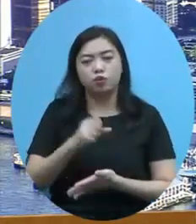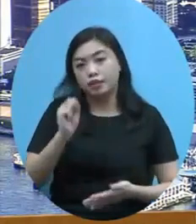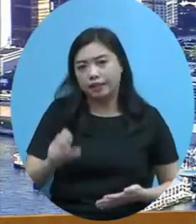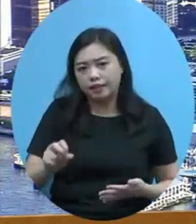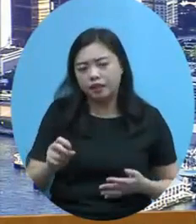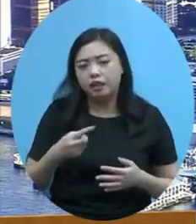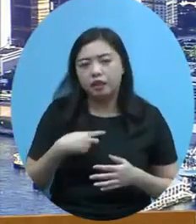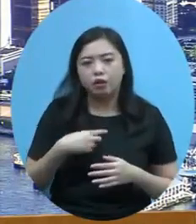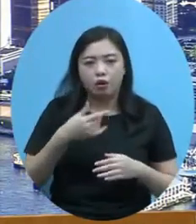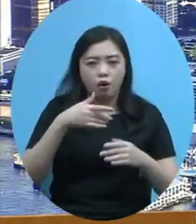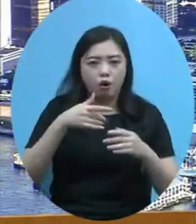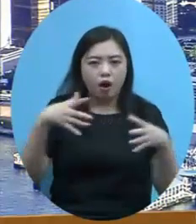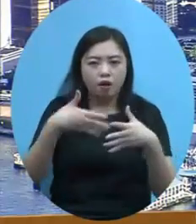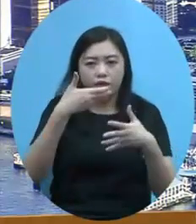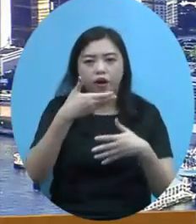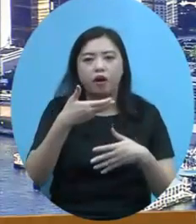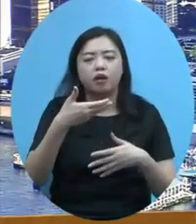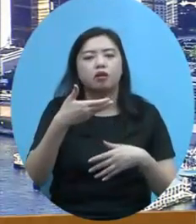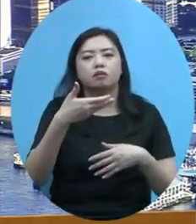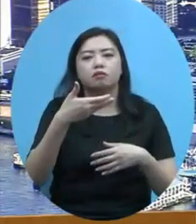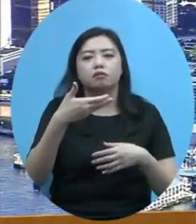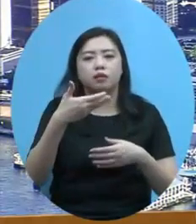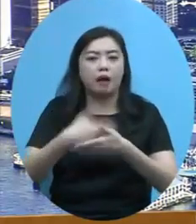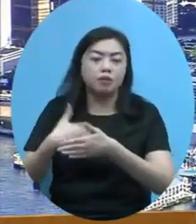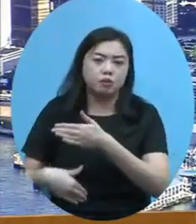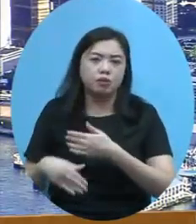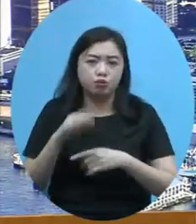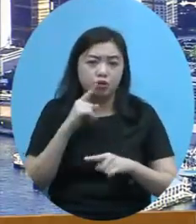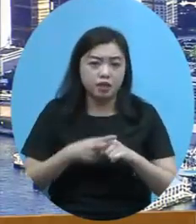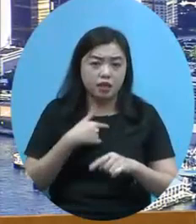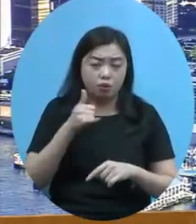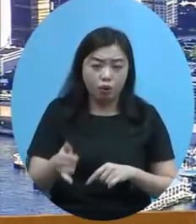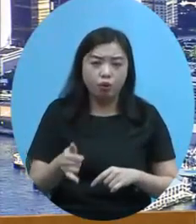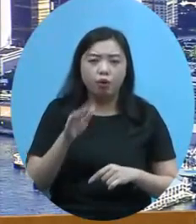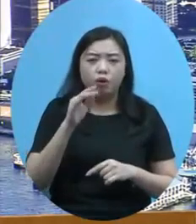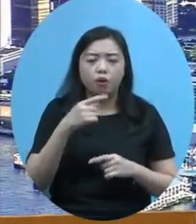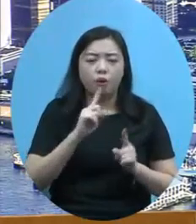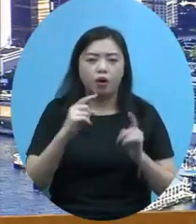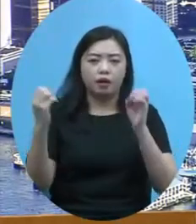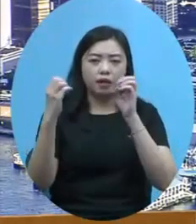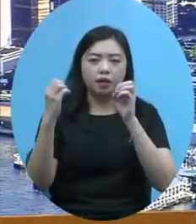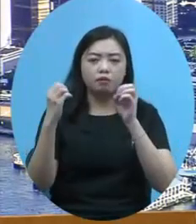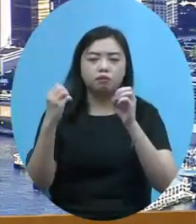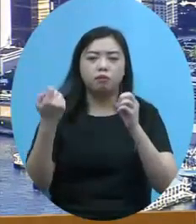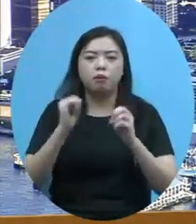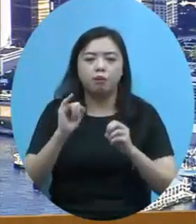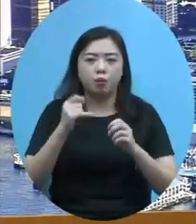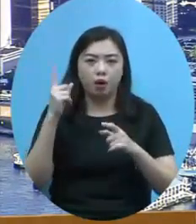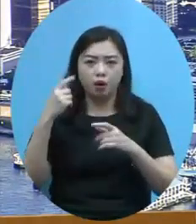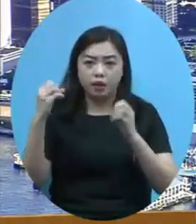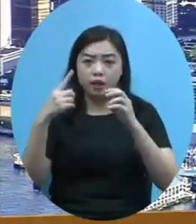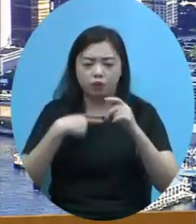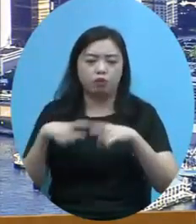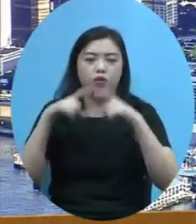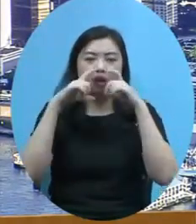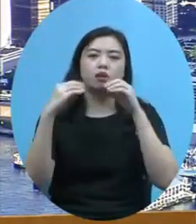應該避免出席聚餐，就算要出席聚會，飲食時應避免交談，飯後即時戴上口罩，保持社